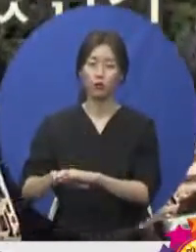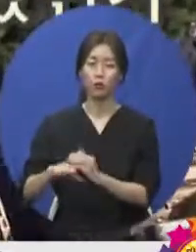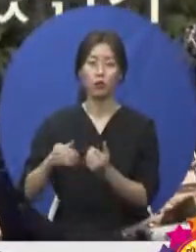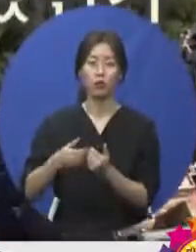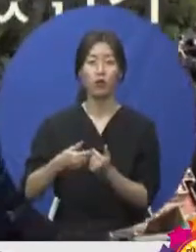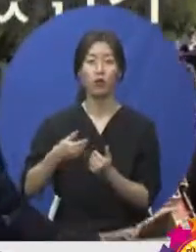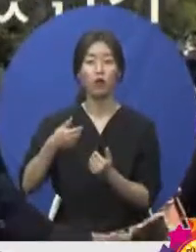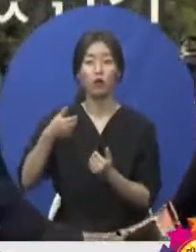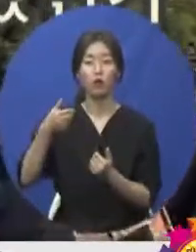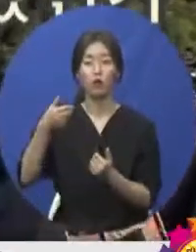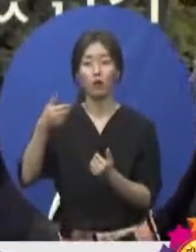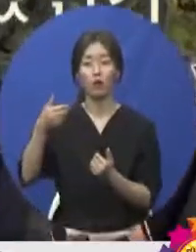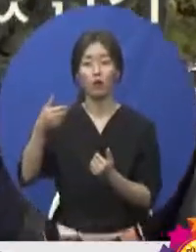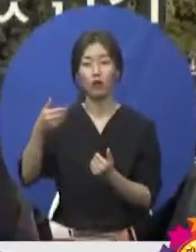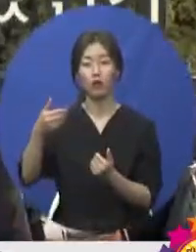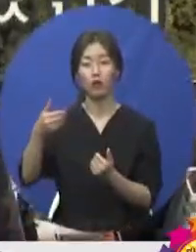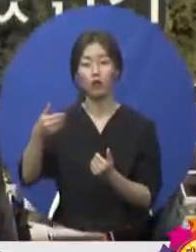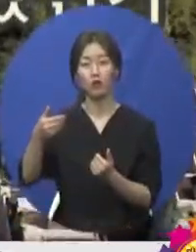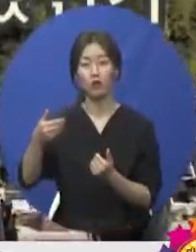떠나갈